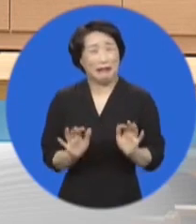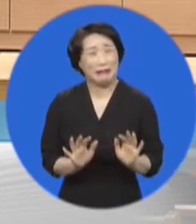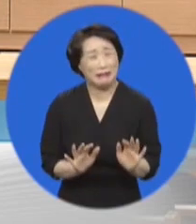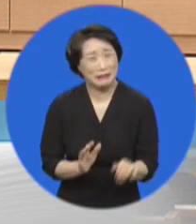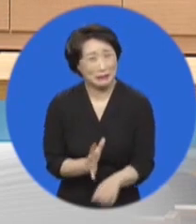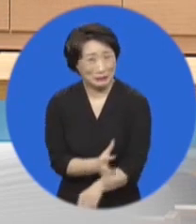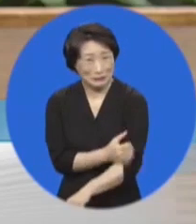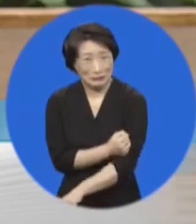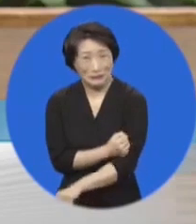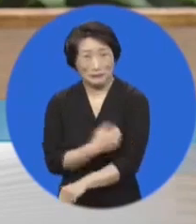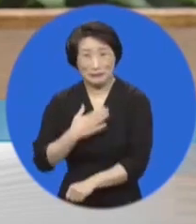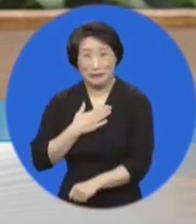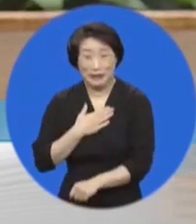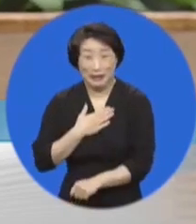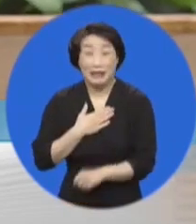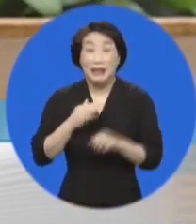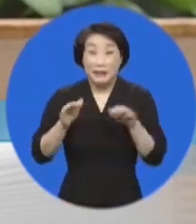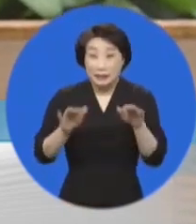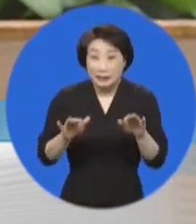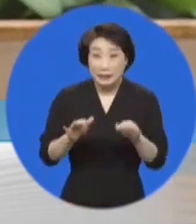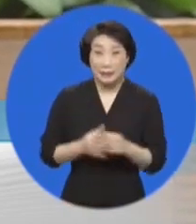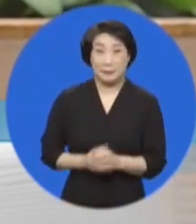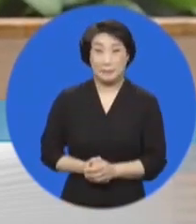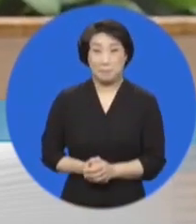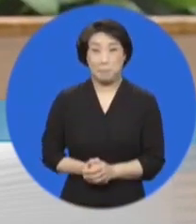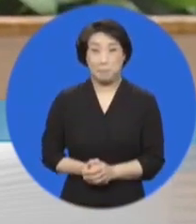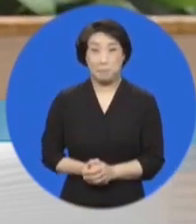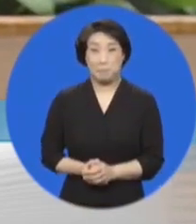소름이 끼쳐요. 그런데